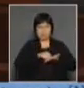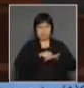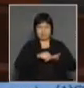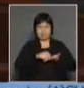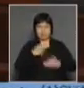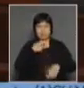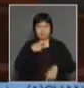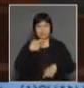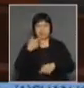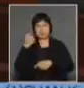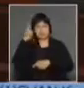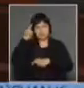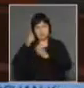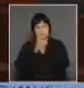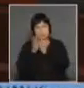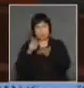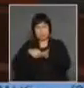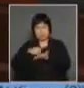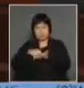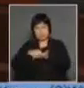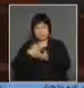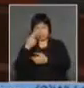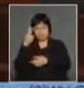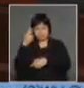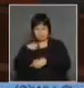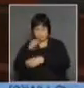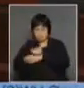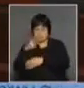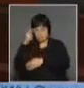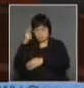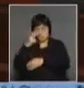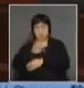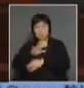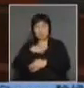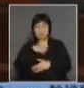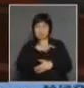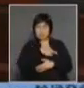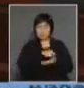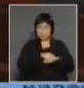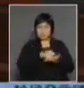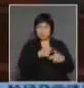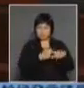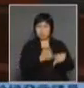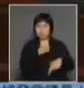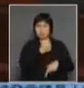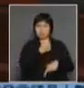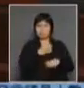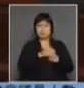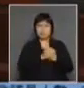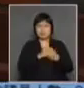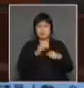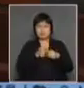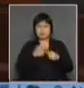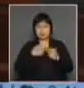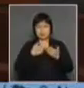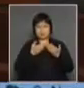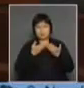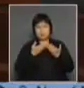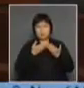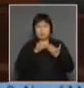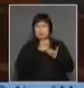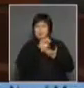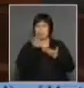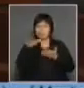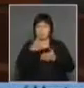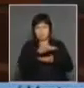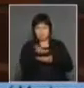報嘅社評，但呢一段咧，我覺得係寫得相當之公允，係值得讀出嚟咧俾各位聽一下嘅。